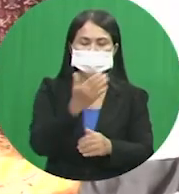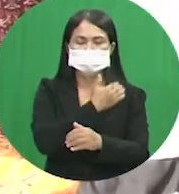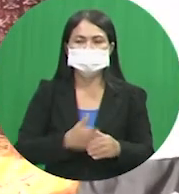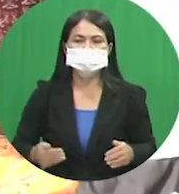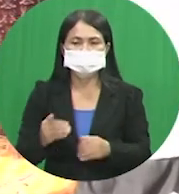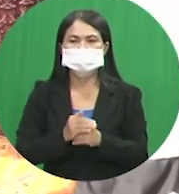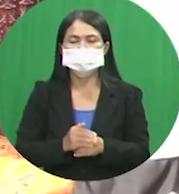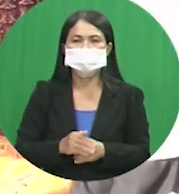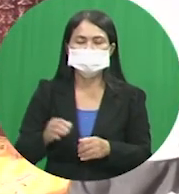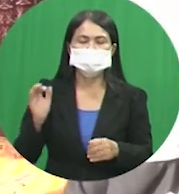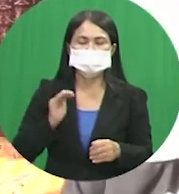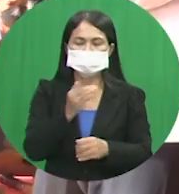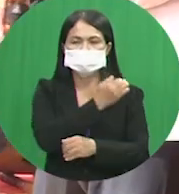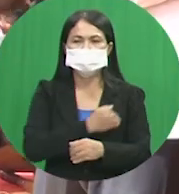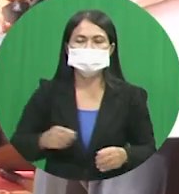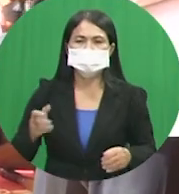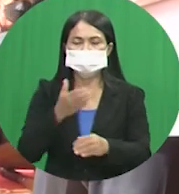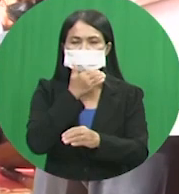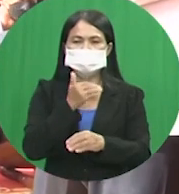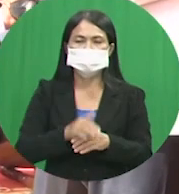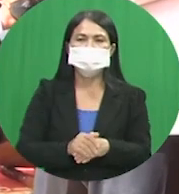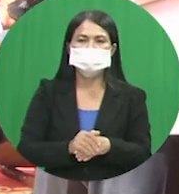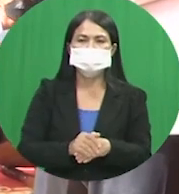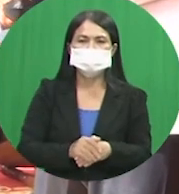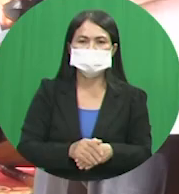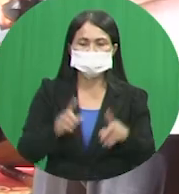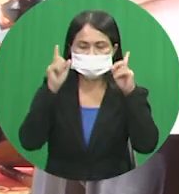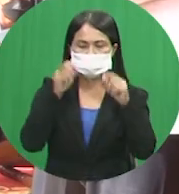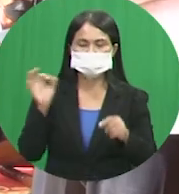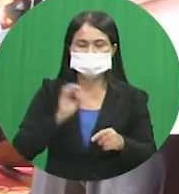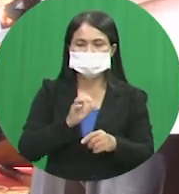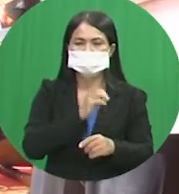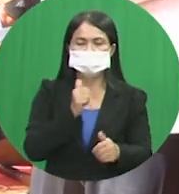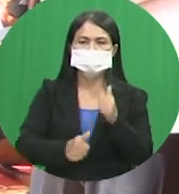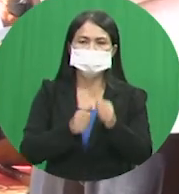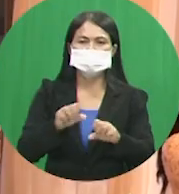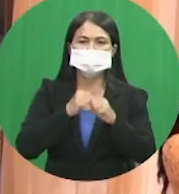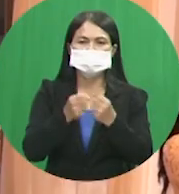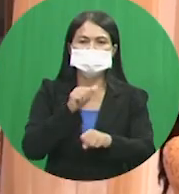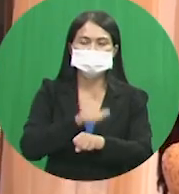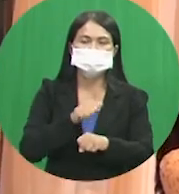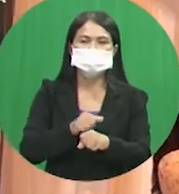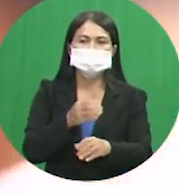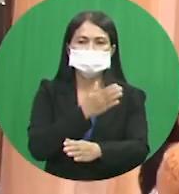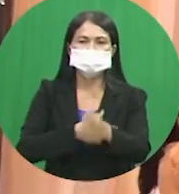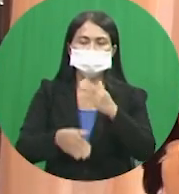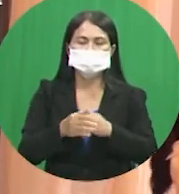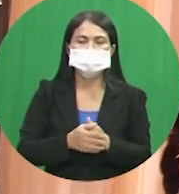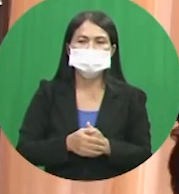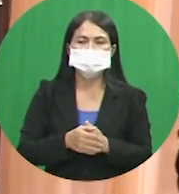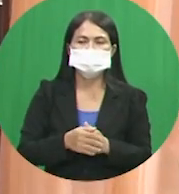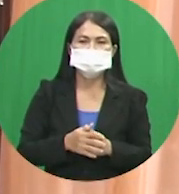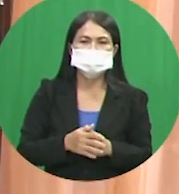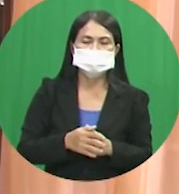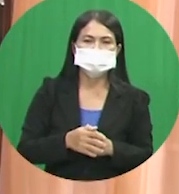ทอมวิสอดวงซาไซตีเฮนสมรินอาดัมวงโซดรัฐมนตรีกระทรวงสังคมการจะไต่ตายุติชนเนื่องอยู่แวดในเตสัป